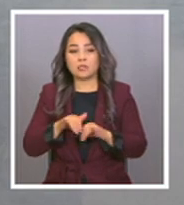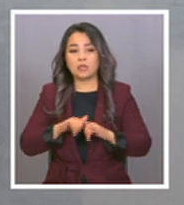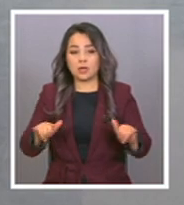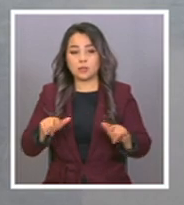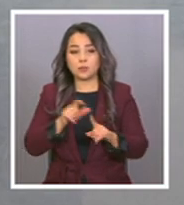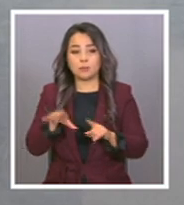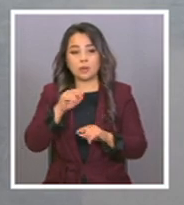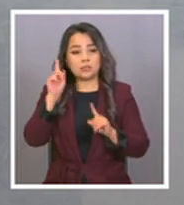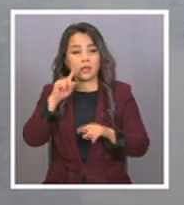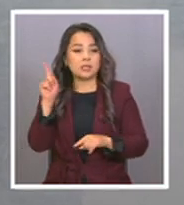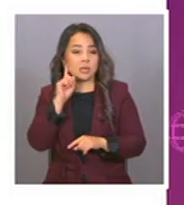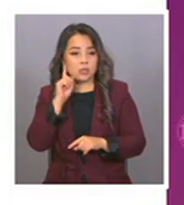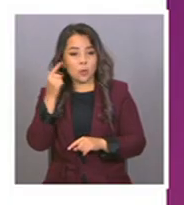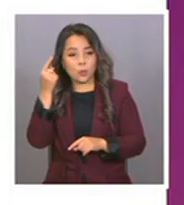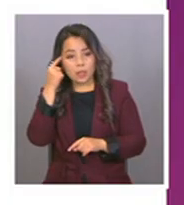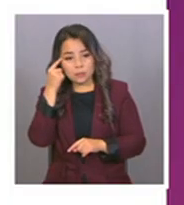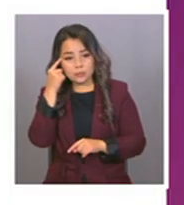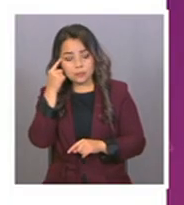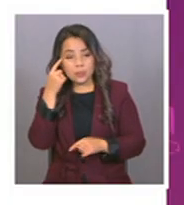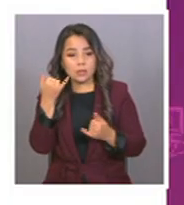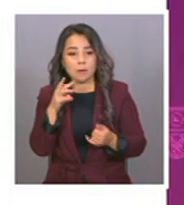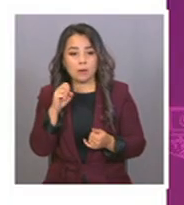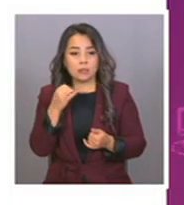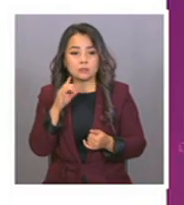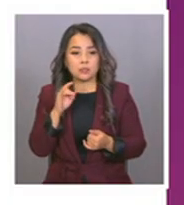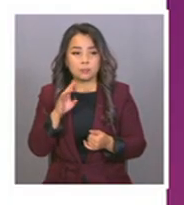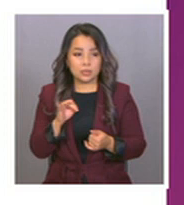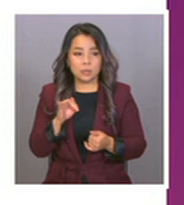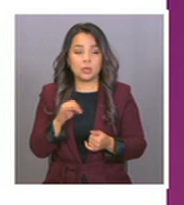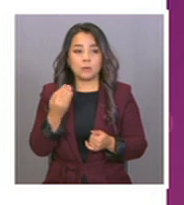естіп жүрсіздер деп ойлаймын. Майқы би Төбейұлы